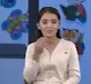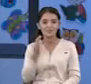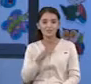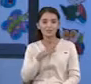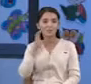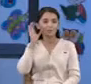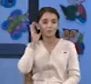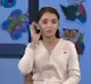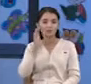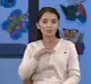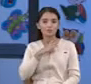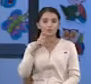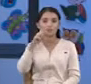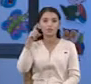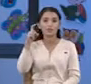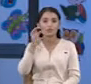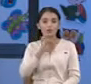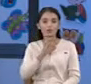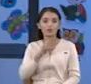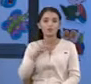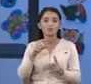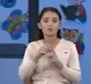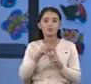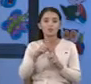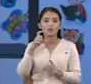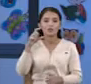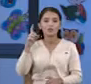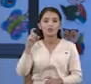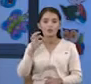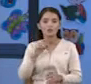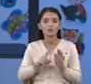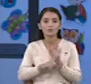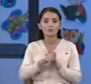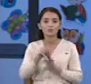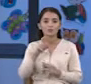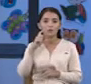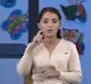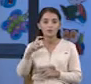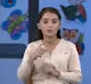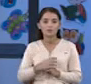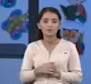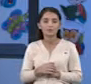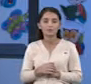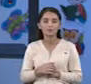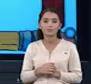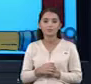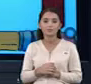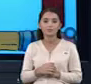Интересно было прослушать про эхо, а слово «эхо» тоже начинается с буквы «э».